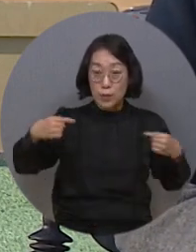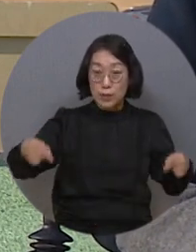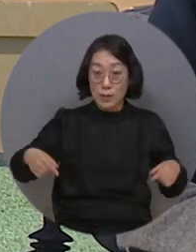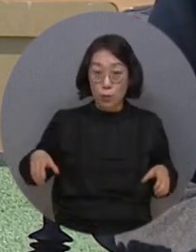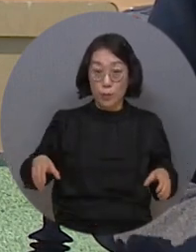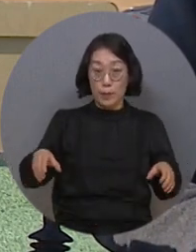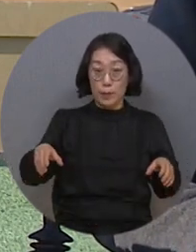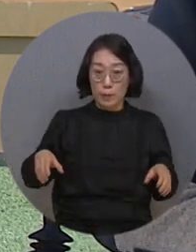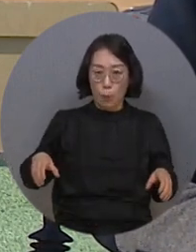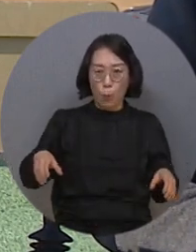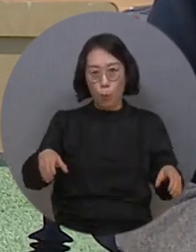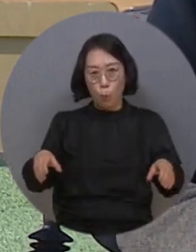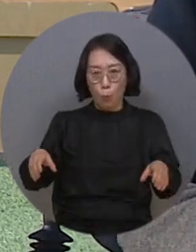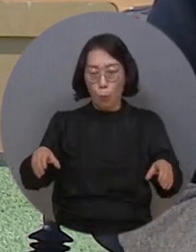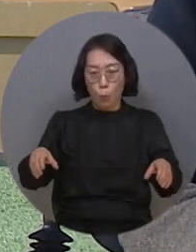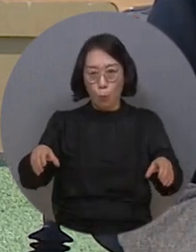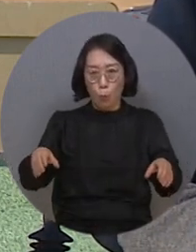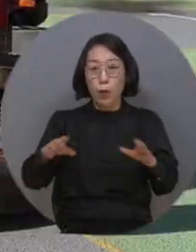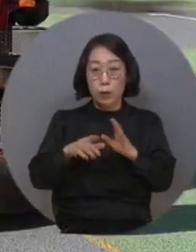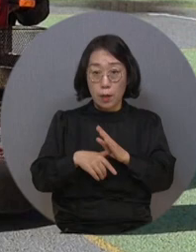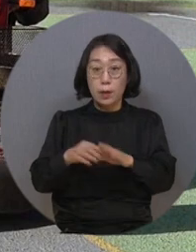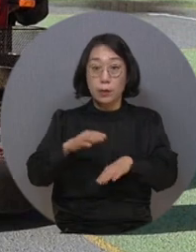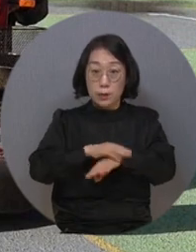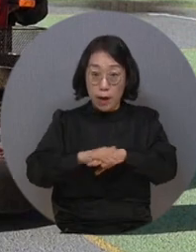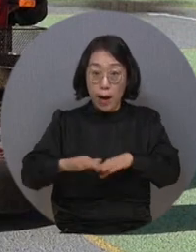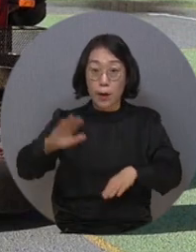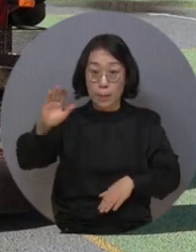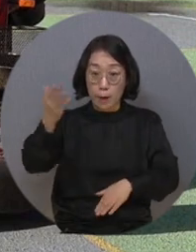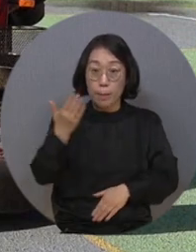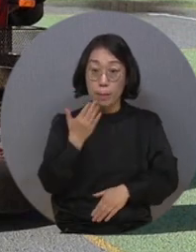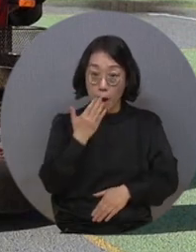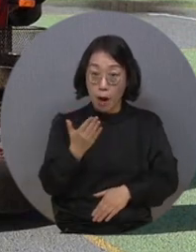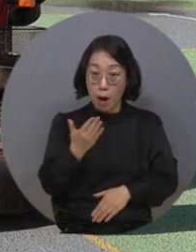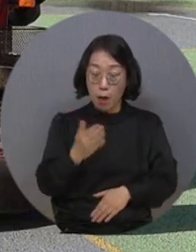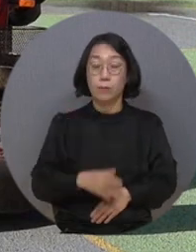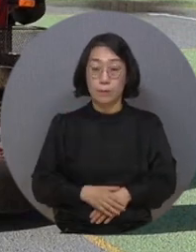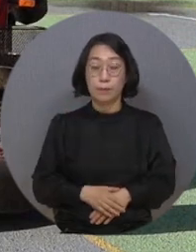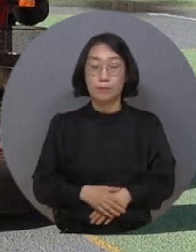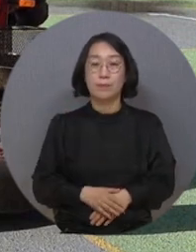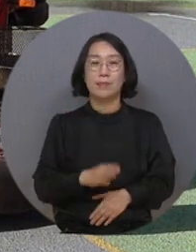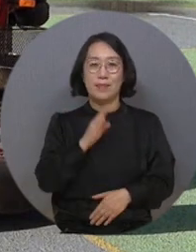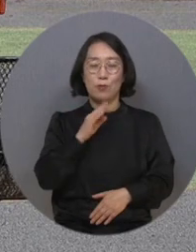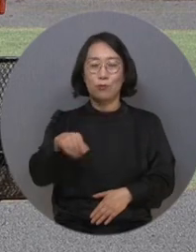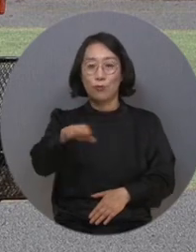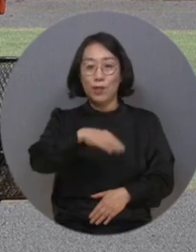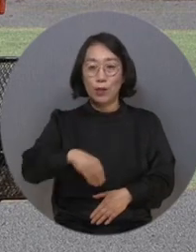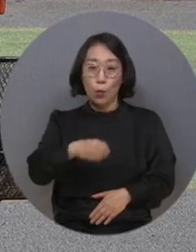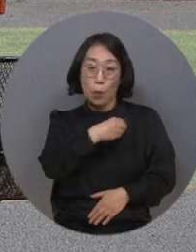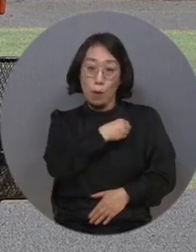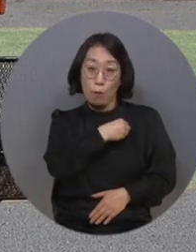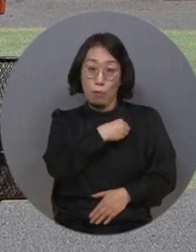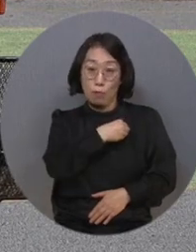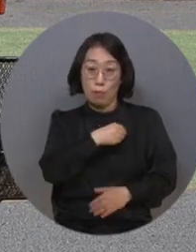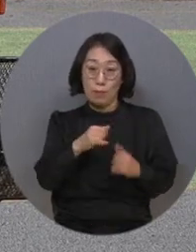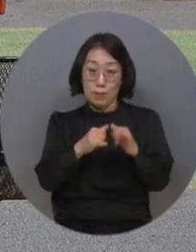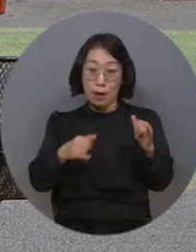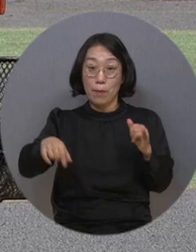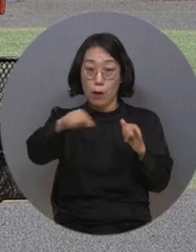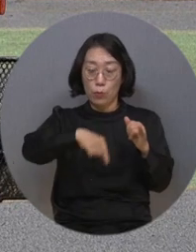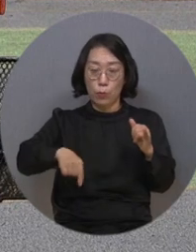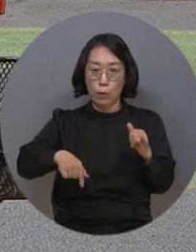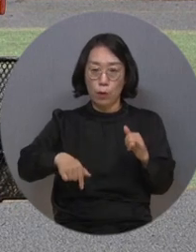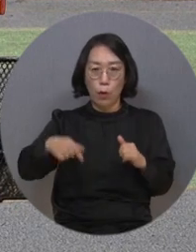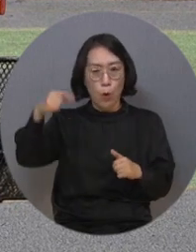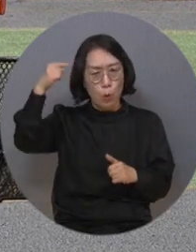어, 되게 안전하게 하고 있습니까? 예, 예 그렇습니다. 그래서 그 저희 회원 중에도, 네. 그 이제 그